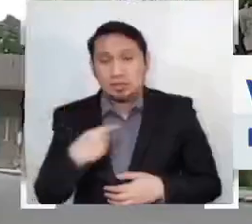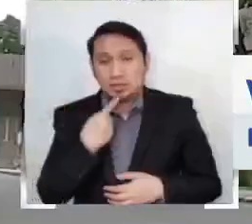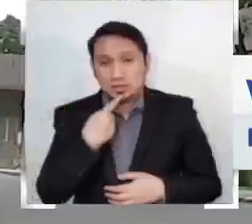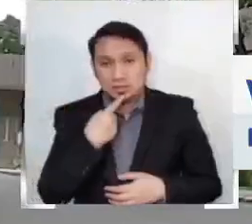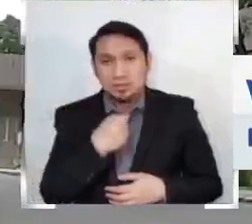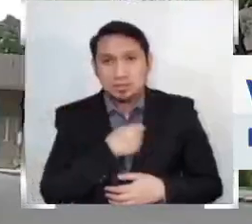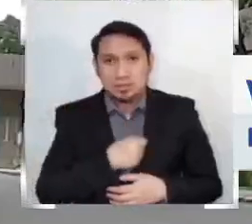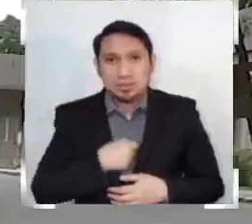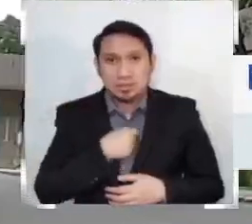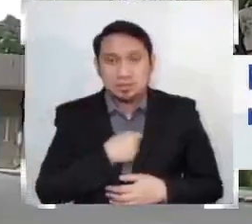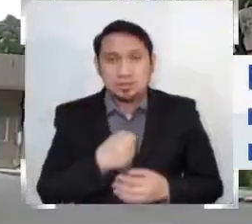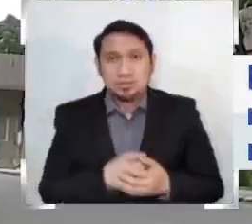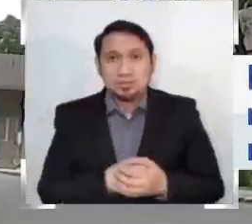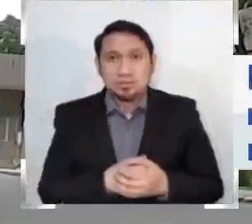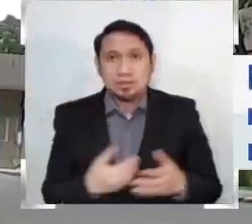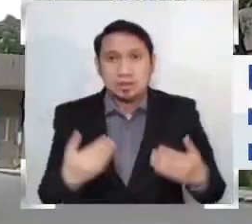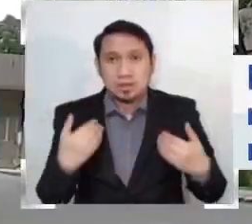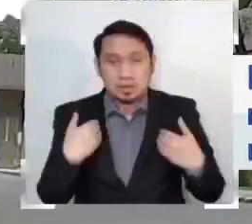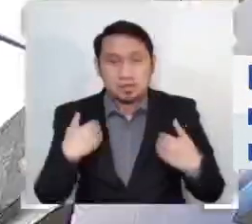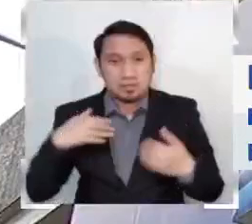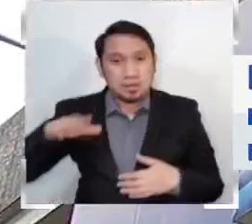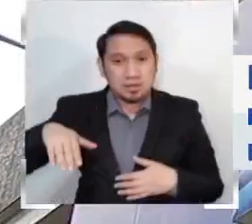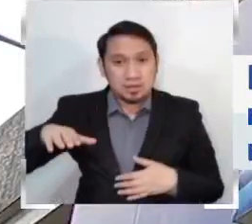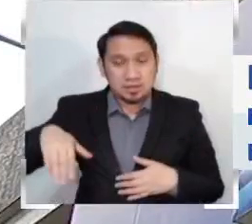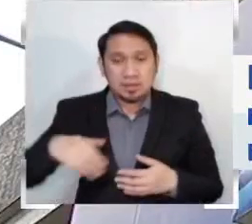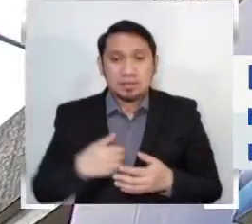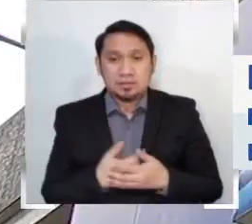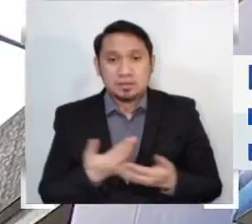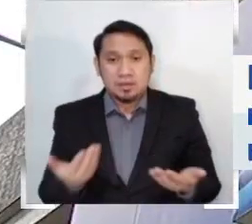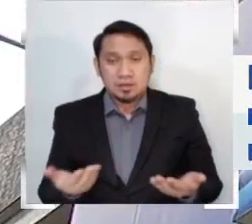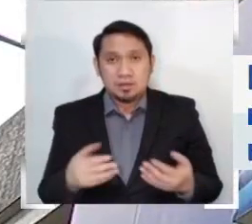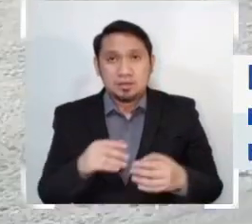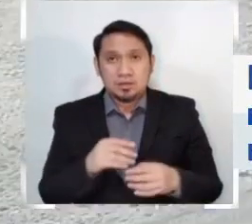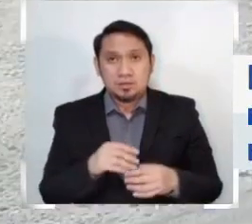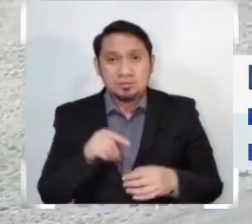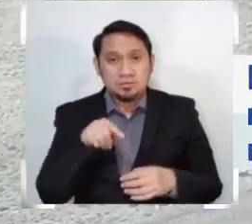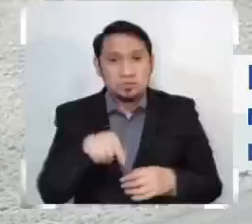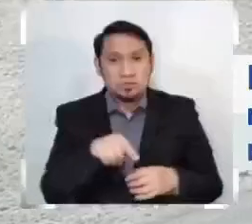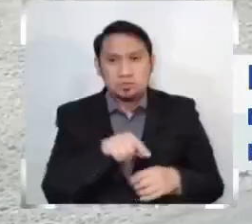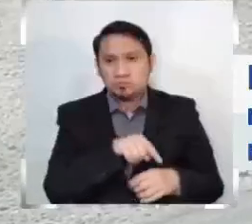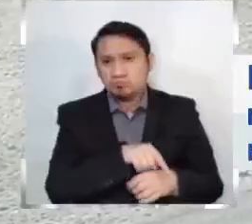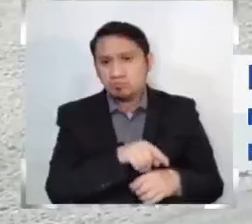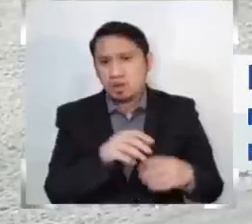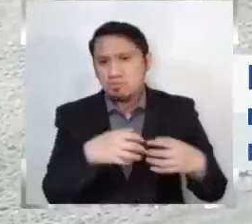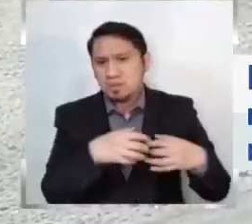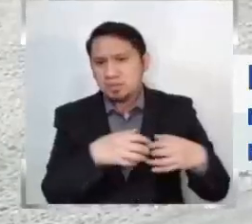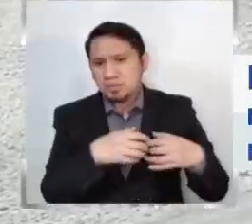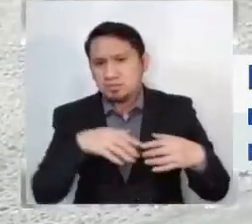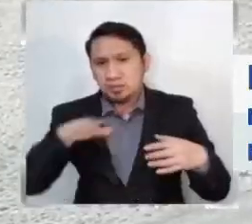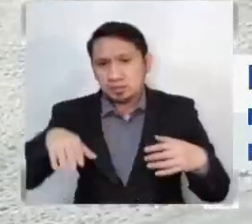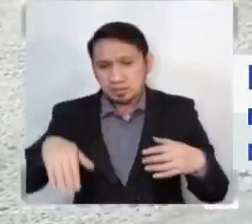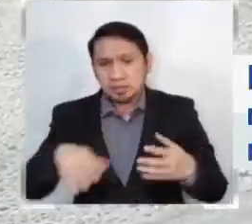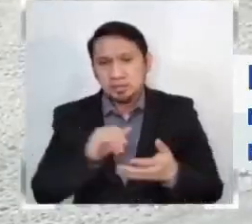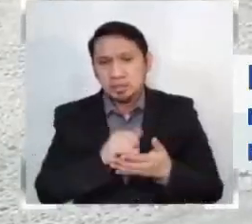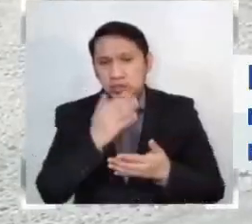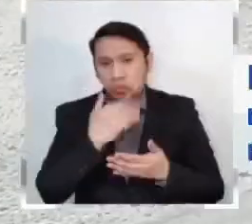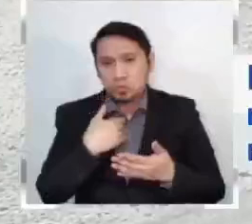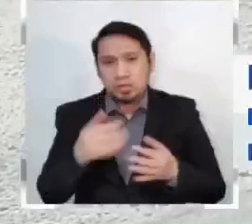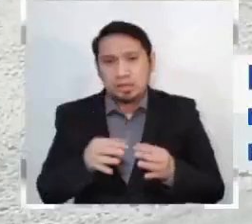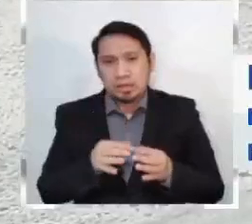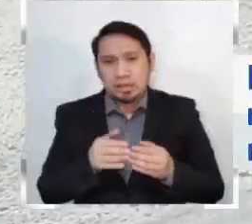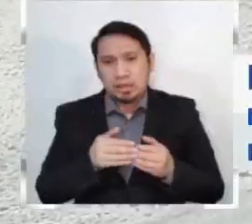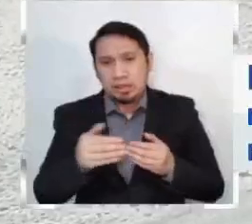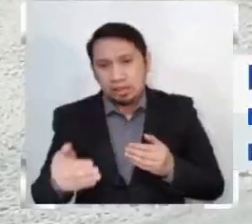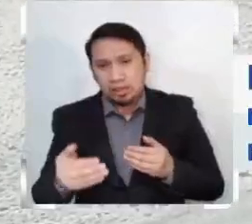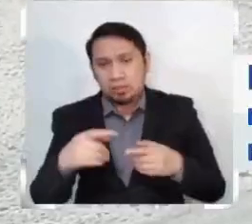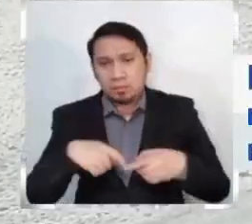customer. Nagkaroon daw ng delay sa pagpapaandar ng Putatan Pumping Station kaya extended ang water interruption. Pagtitiyak